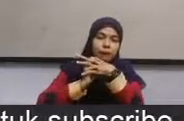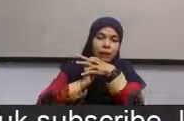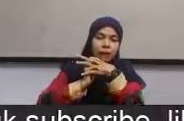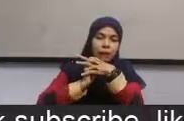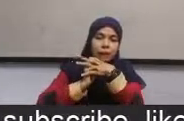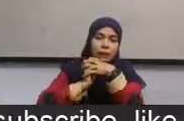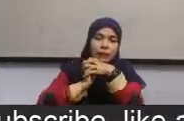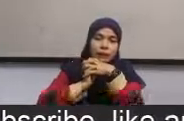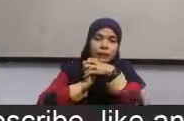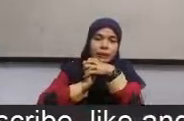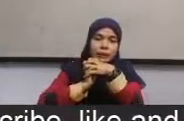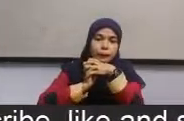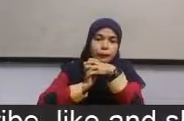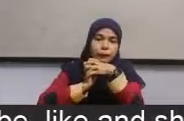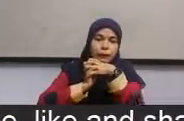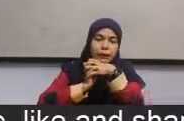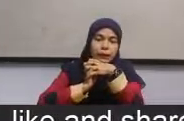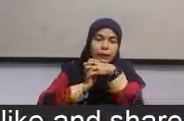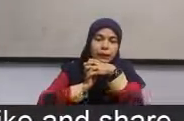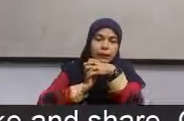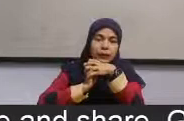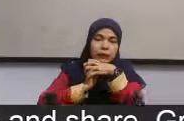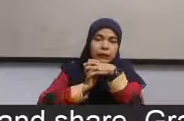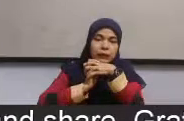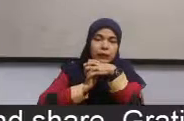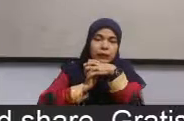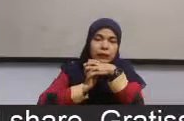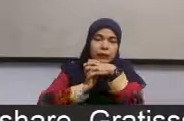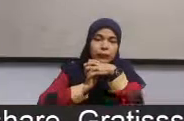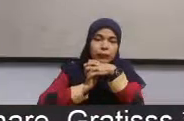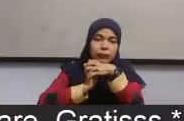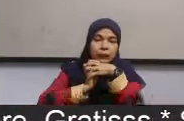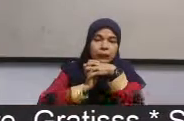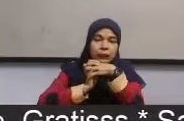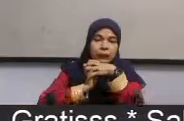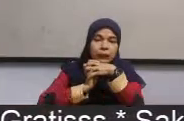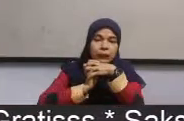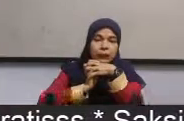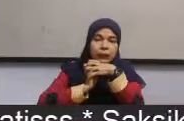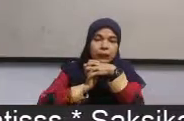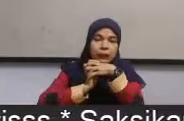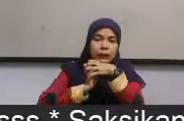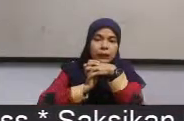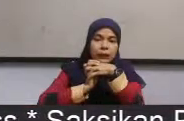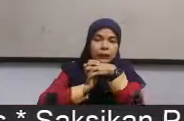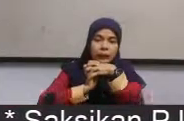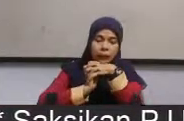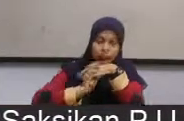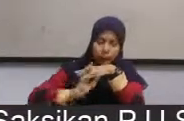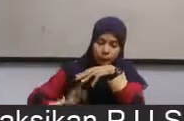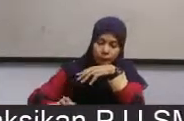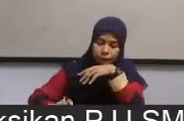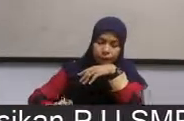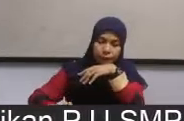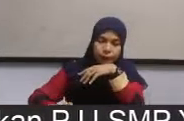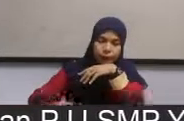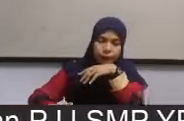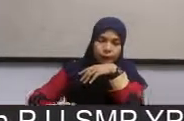yang pertama menyiapkan sumber daya yang kompeten dan kompetitif